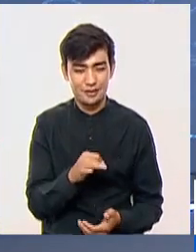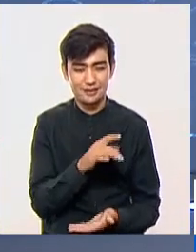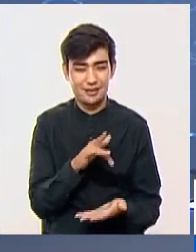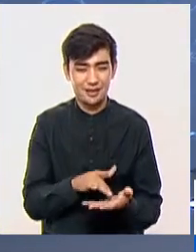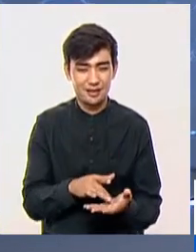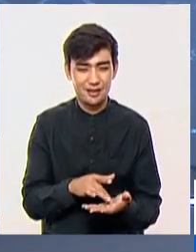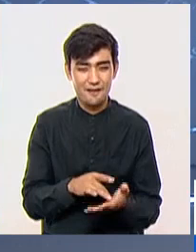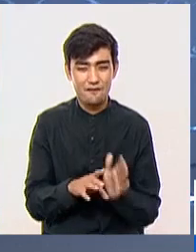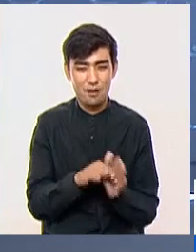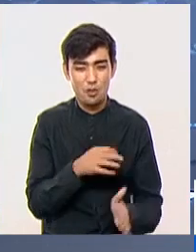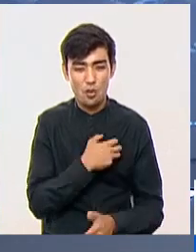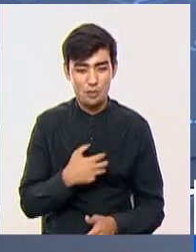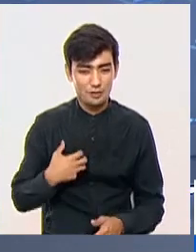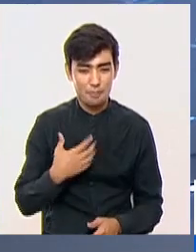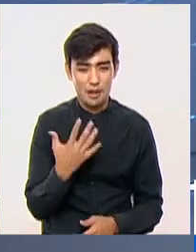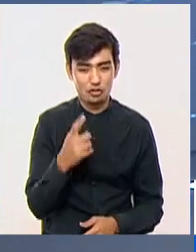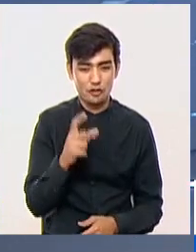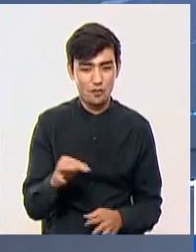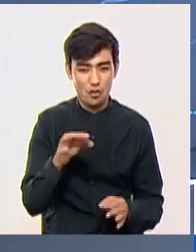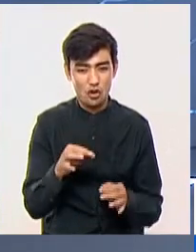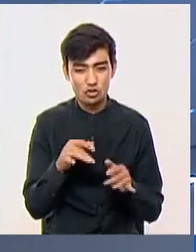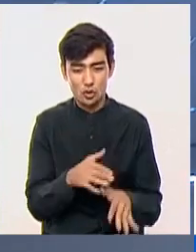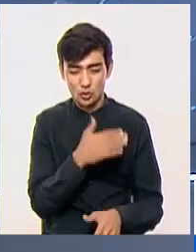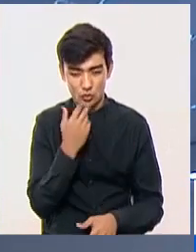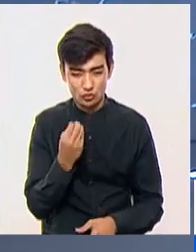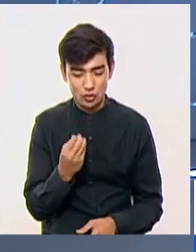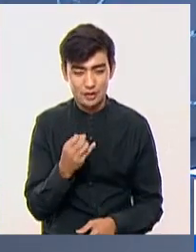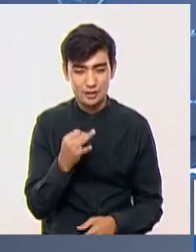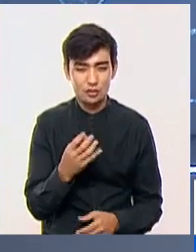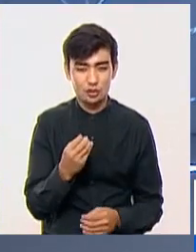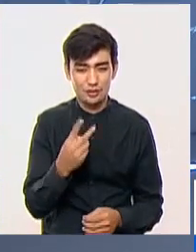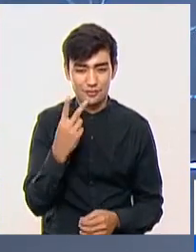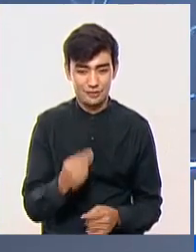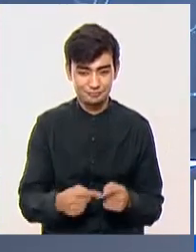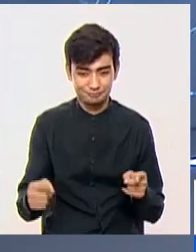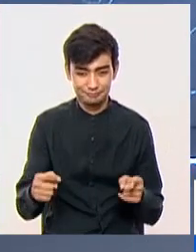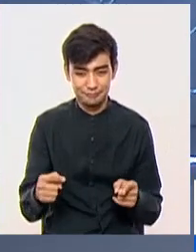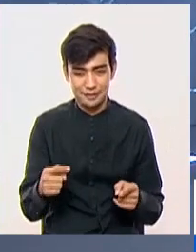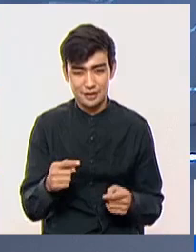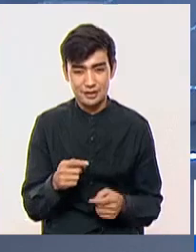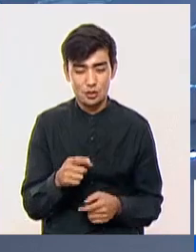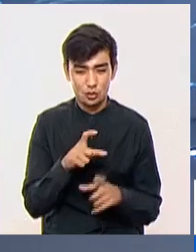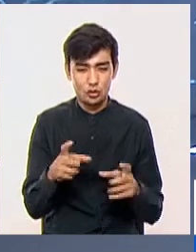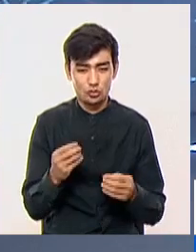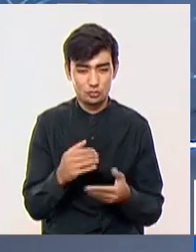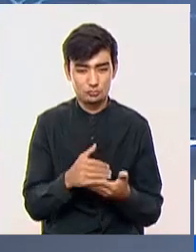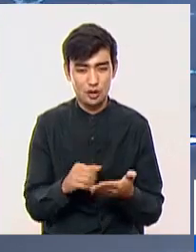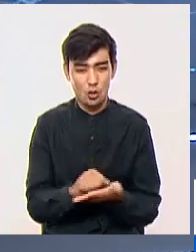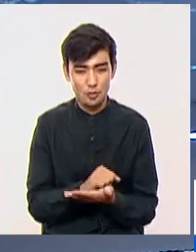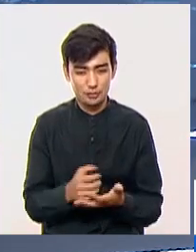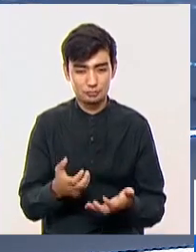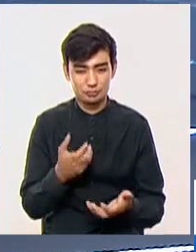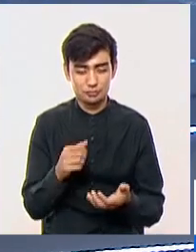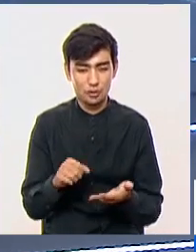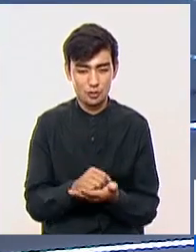сайлау комиссиясы 5 үміткерге қатысты шешім шығарған жоқ, яғни алдағы 2 күн ішінде кандидаттардың құжаттары мен